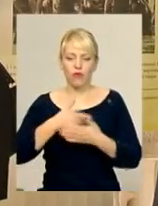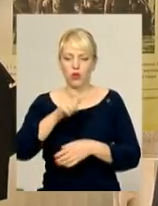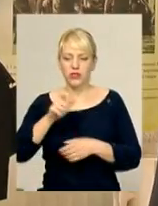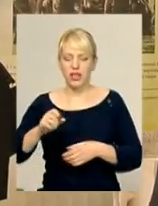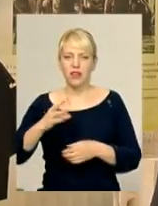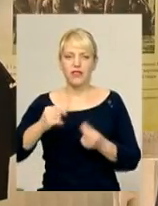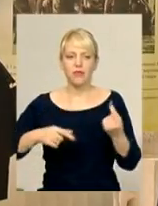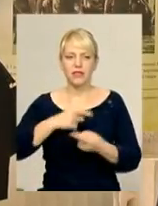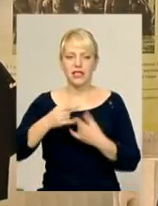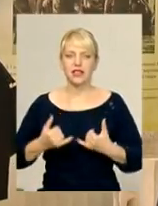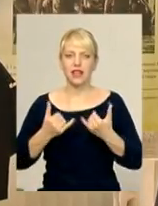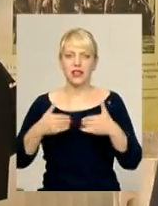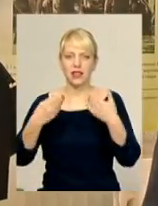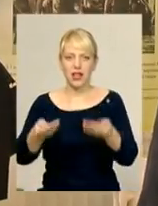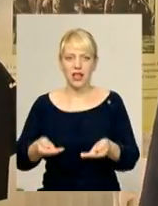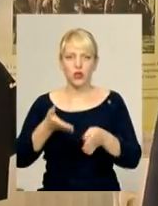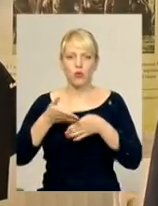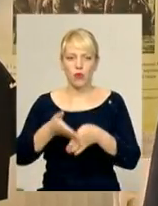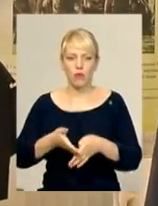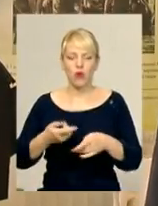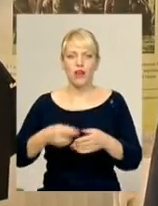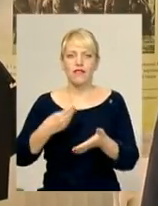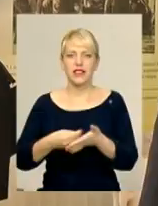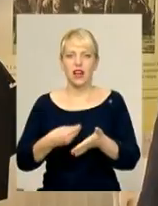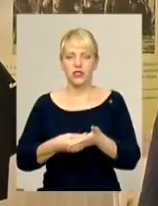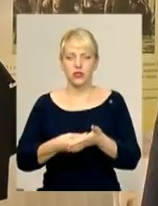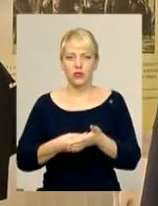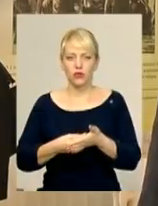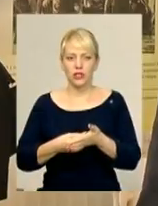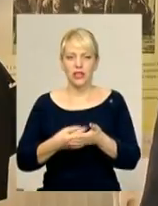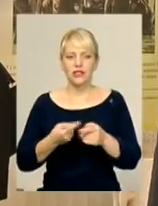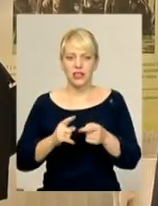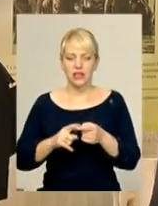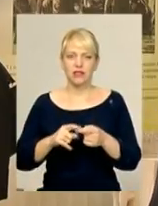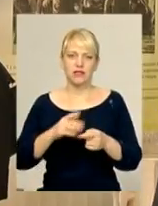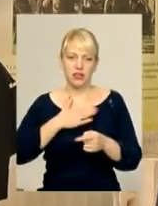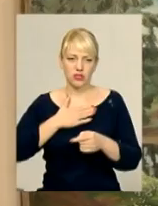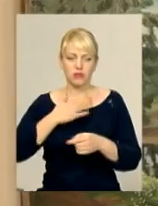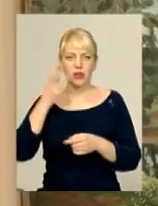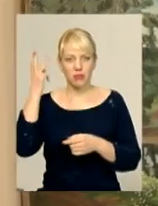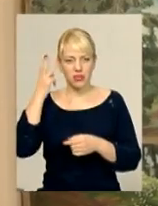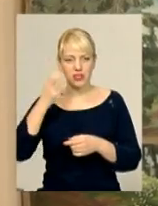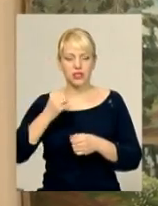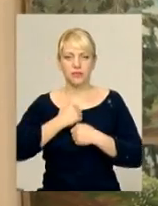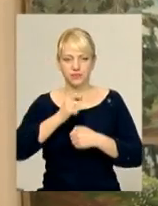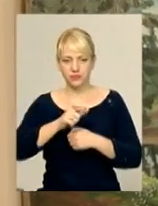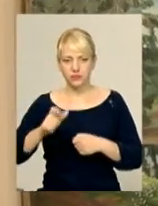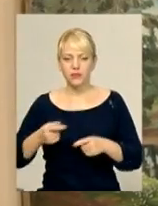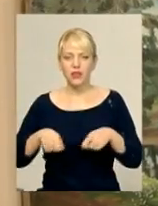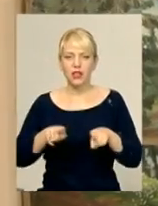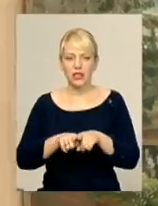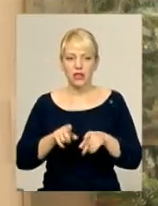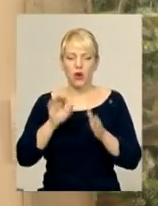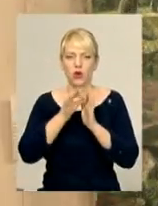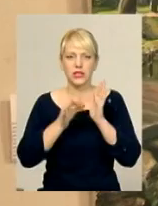бізнесменів для надання допомоги, в першу чергу фінансової допомоги, дані категорії наших співвітчизників. Таку галерею оцінили